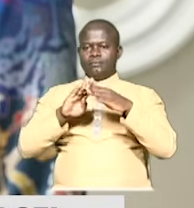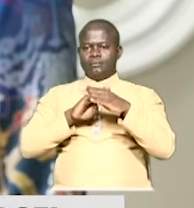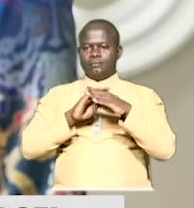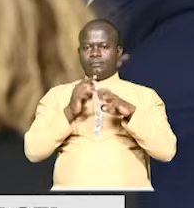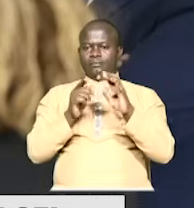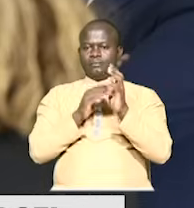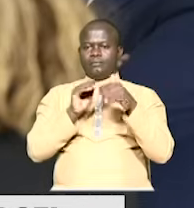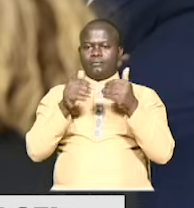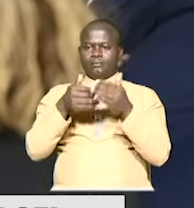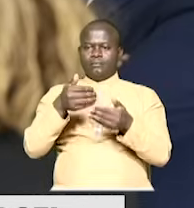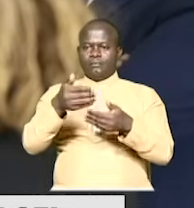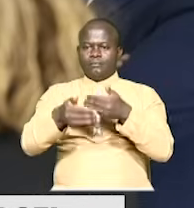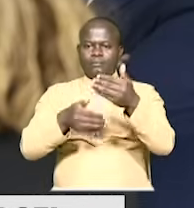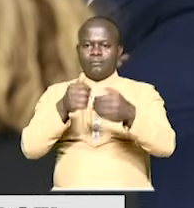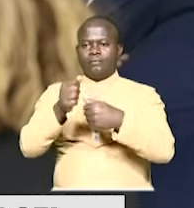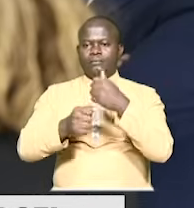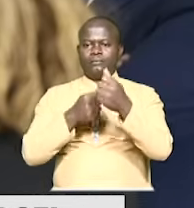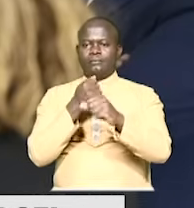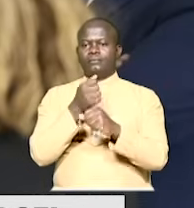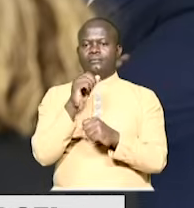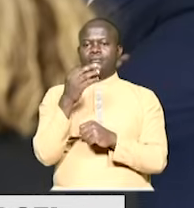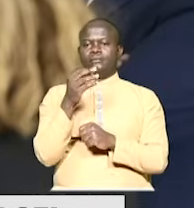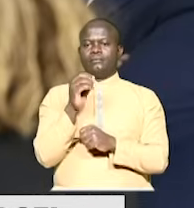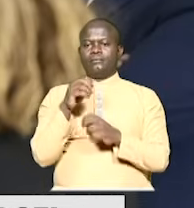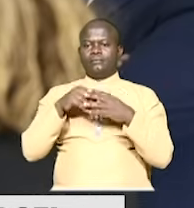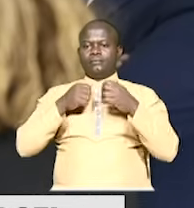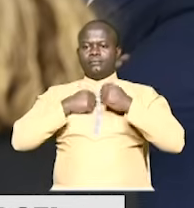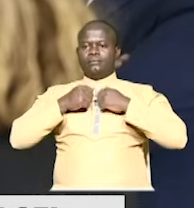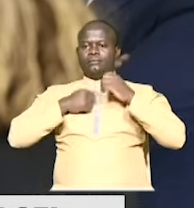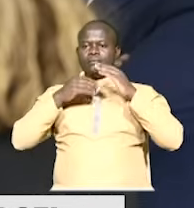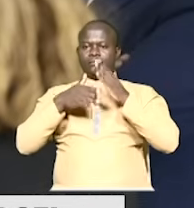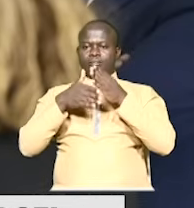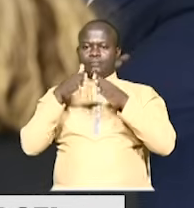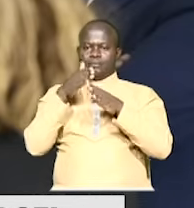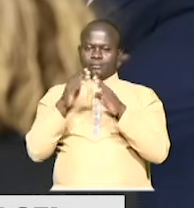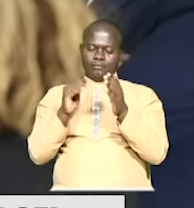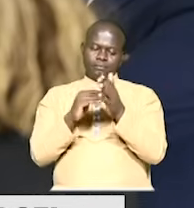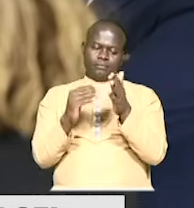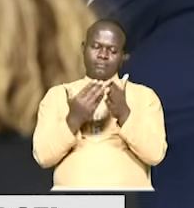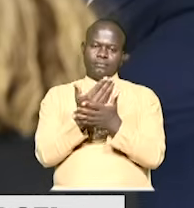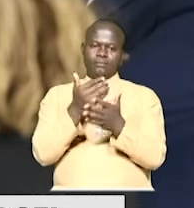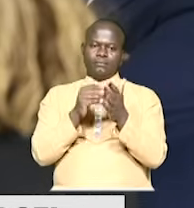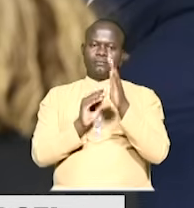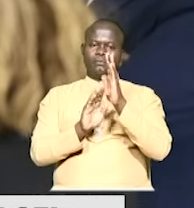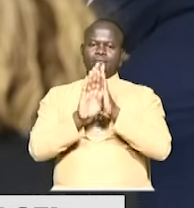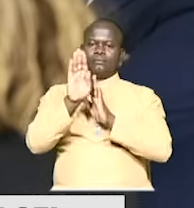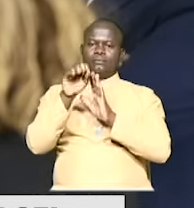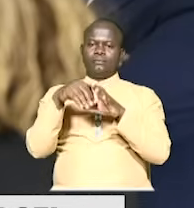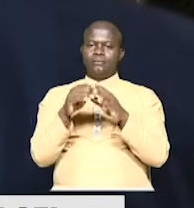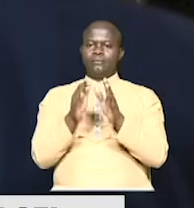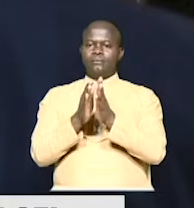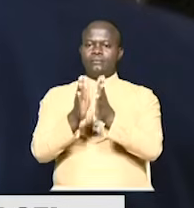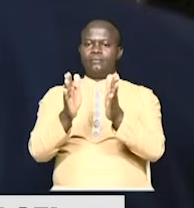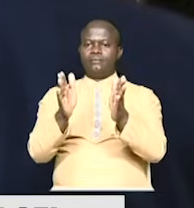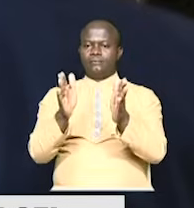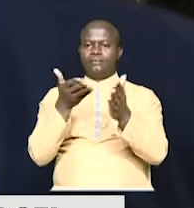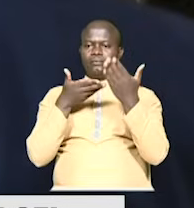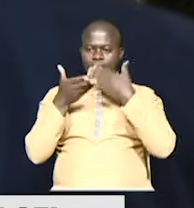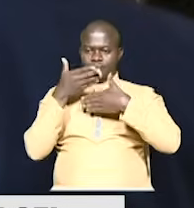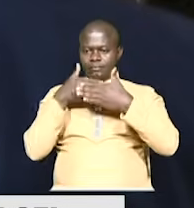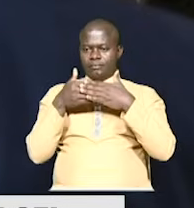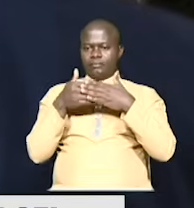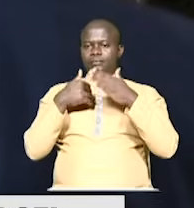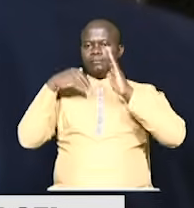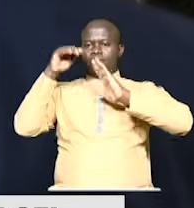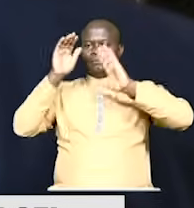ndetse n'urugendo rw'imyaka 30 rw'u Rwanda mu kwiyubaka bushya n'iterambere muri rusange ni ibiganiro biri bugirwe